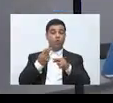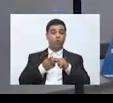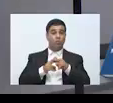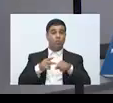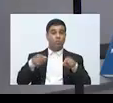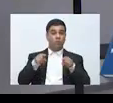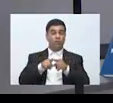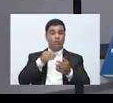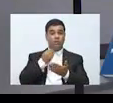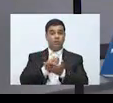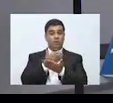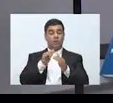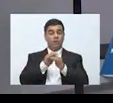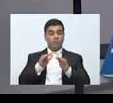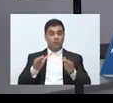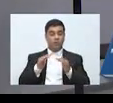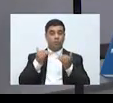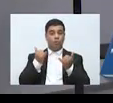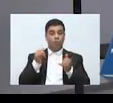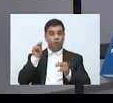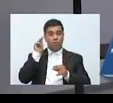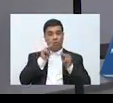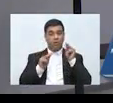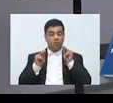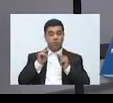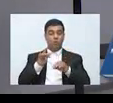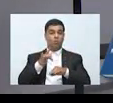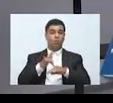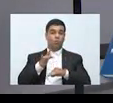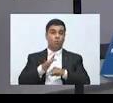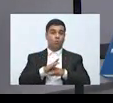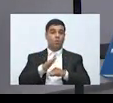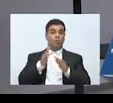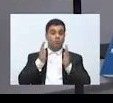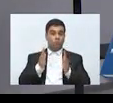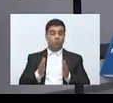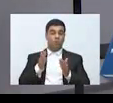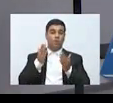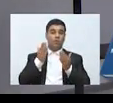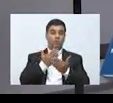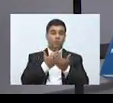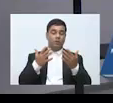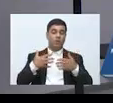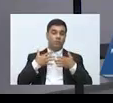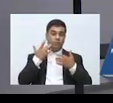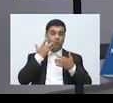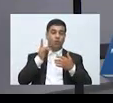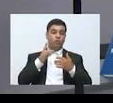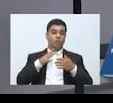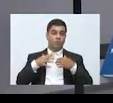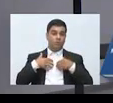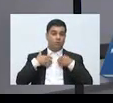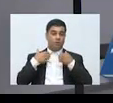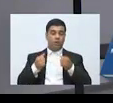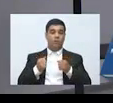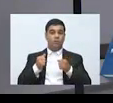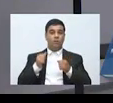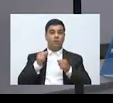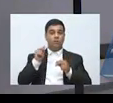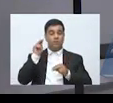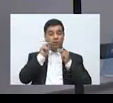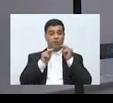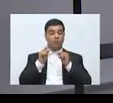aziz o'quvchilar, Bugungi darsimizni tugatar ekanman. Sizlarga salomatlik tilayman.